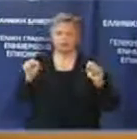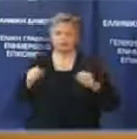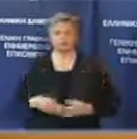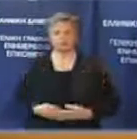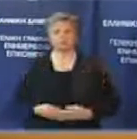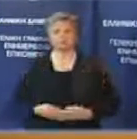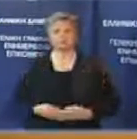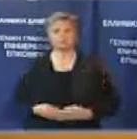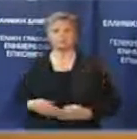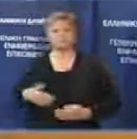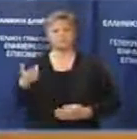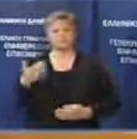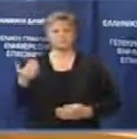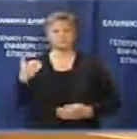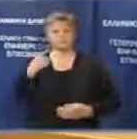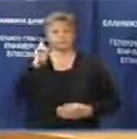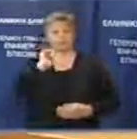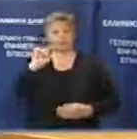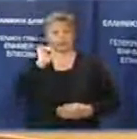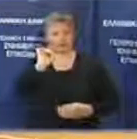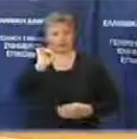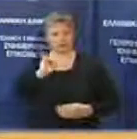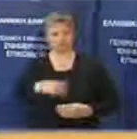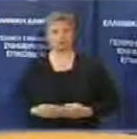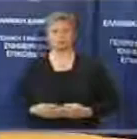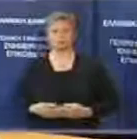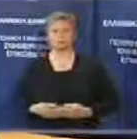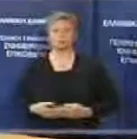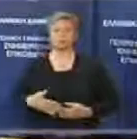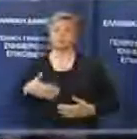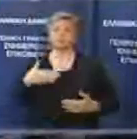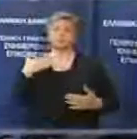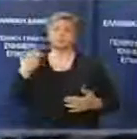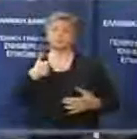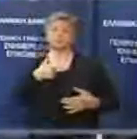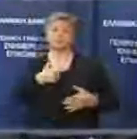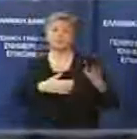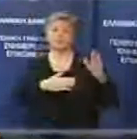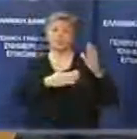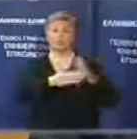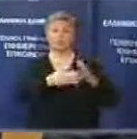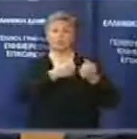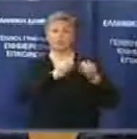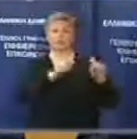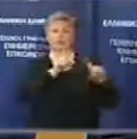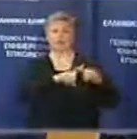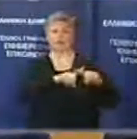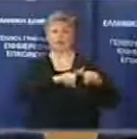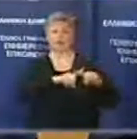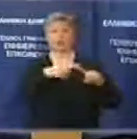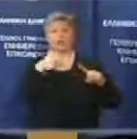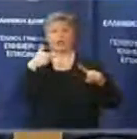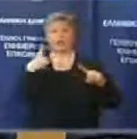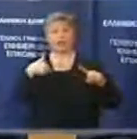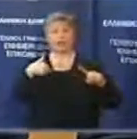Γκαλονάκη από Πρακτορείο Ειδήσεων Ινών. Εάν δεν θέλατε τη ρήξη με τον κύριο Καμένο, θα είχατε ήδη πάρει την απόφαση να φύγει ο κύριος Μουζάλας